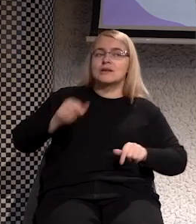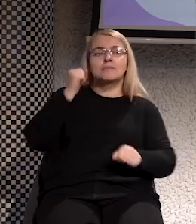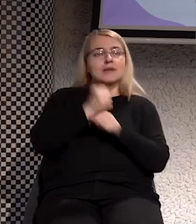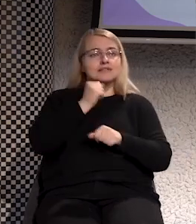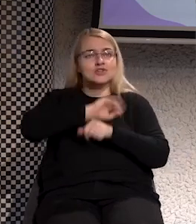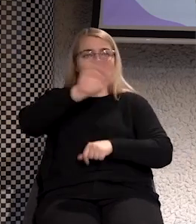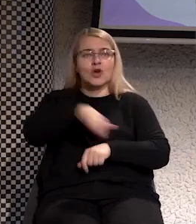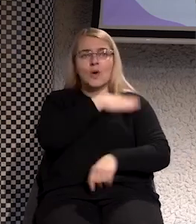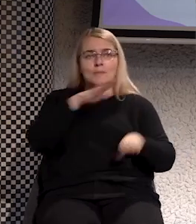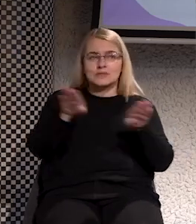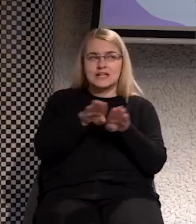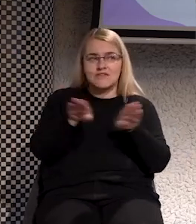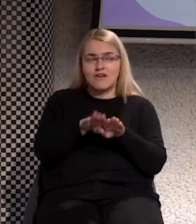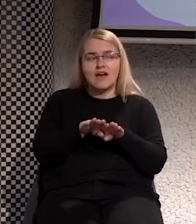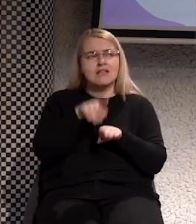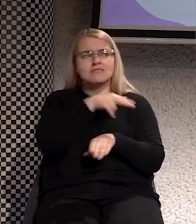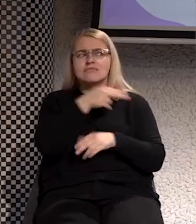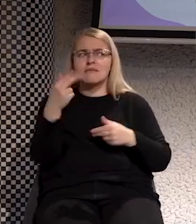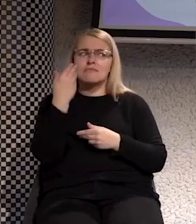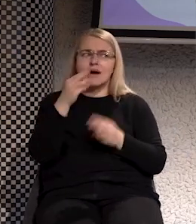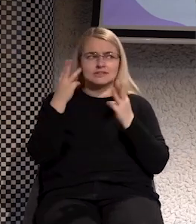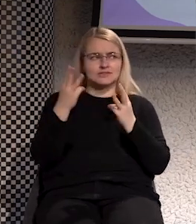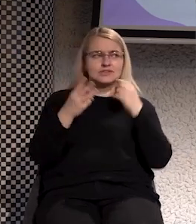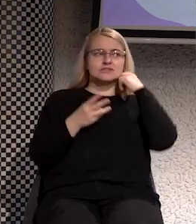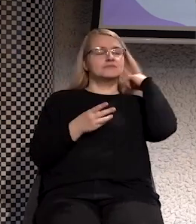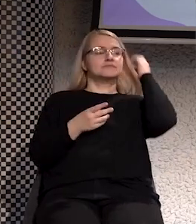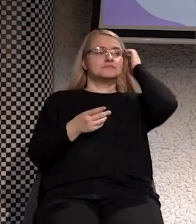ten temat porusza i bardzo jest dla mnie ważne, szczególnie to, co powiedzieliście na temat